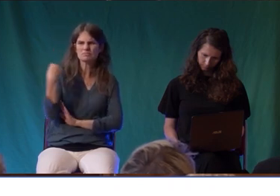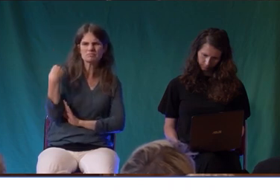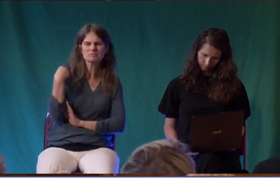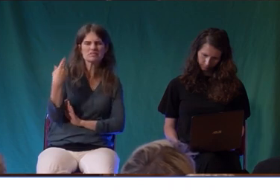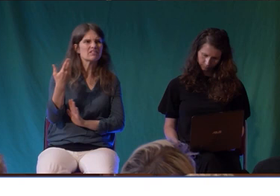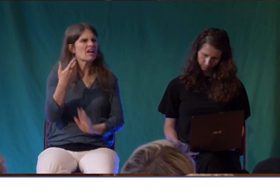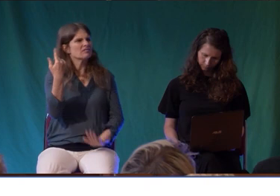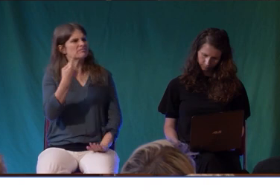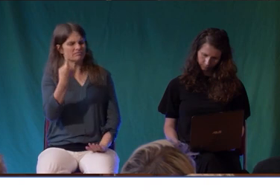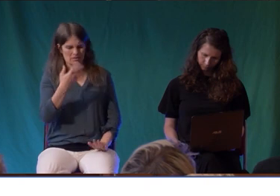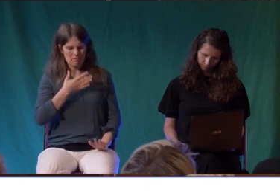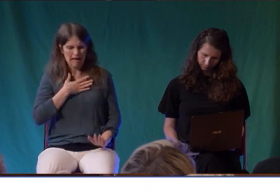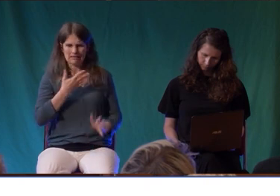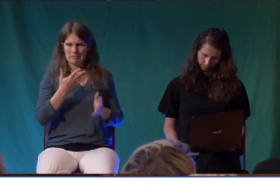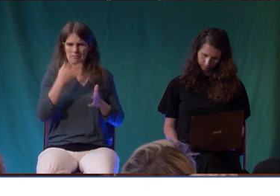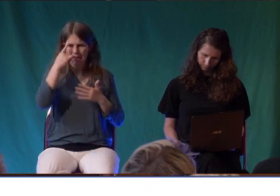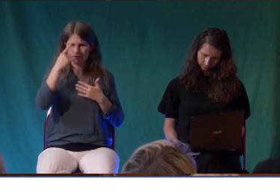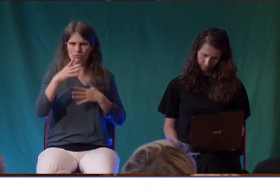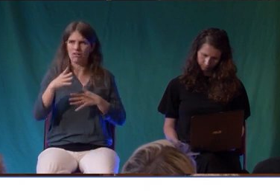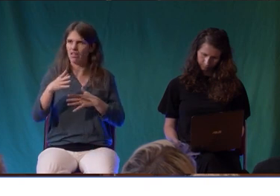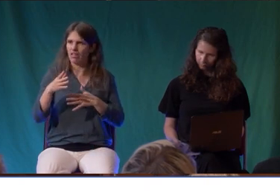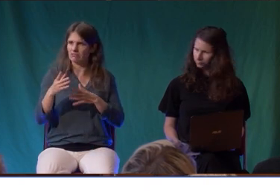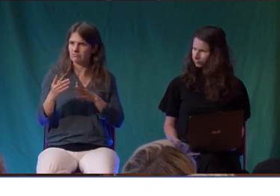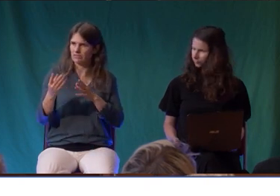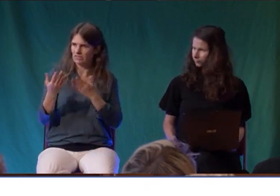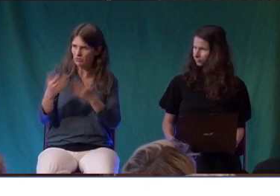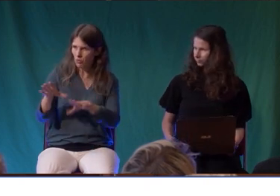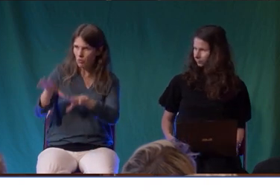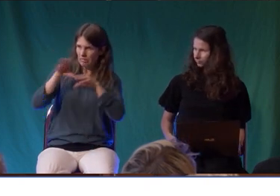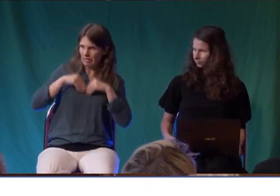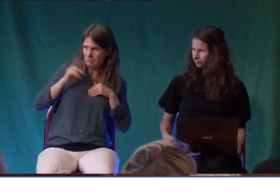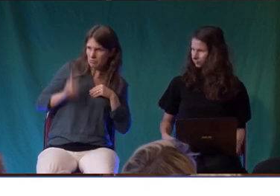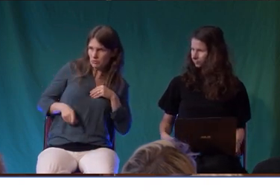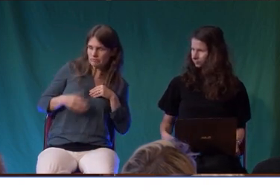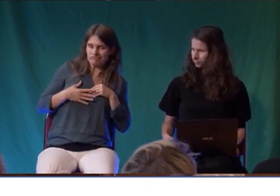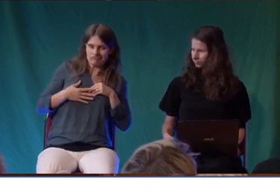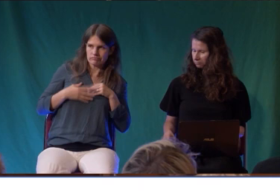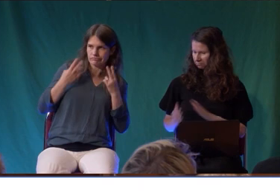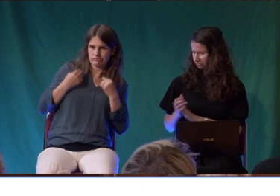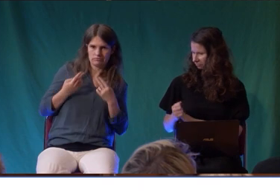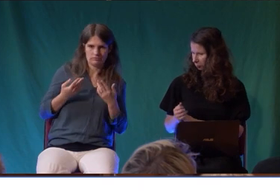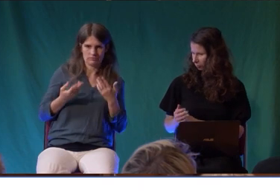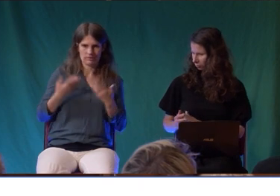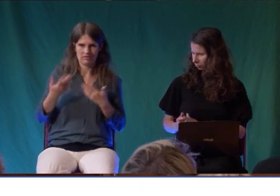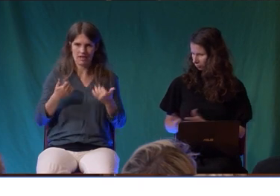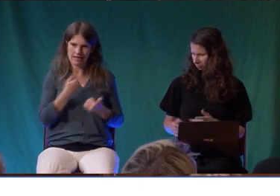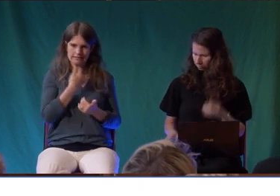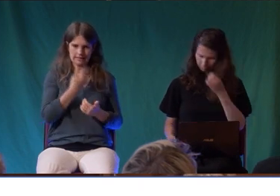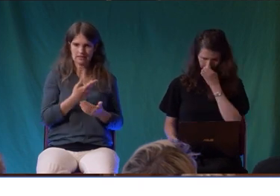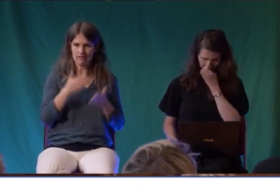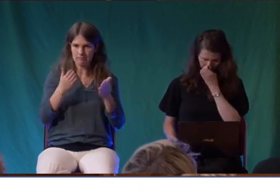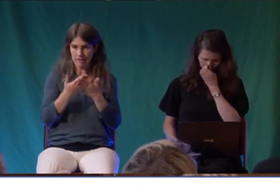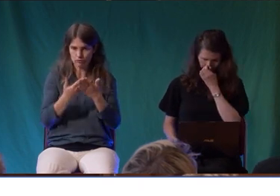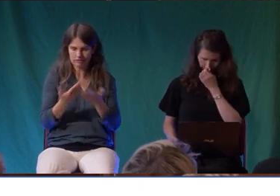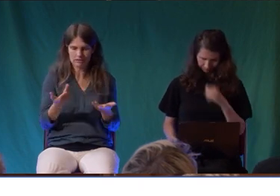stülpen mir Ihre Meinung über zum Beispiel wurden da Beispiele gebracht dass die Fachkräfte gesagt haben ihr